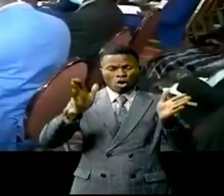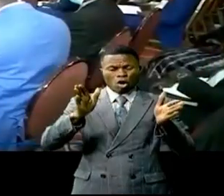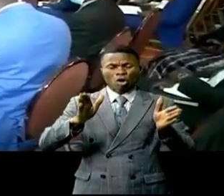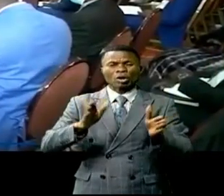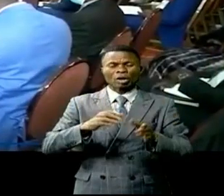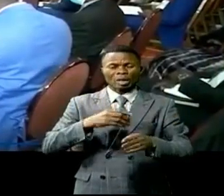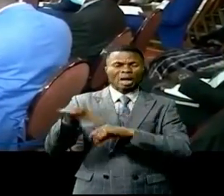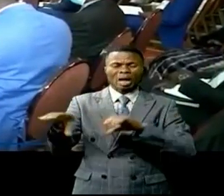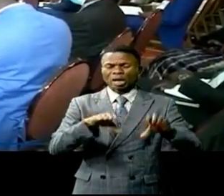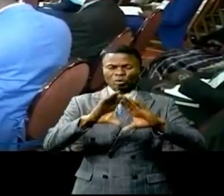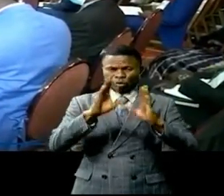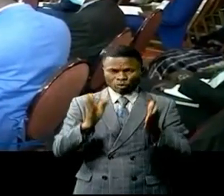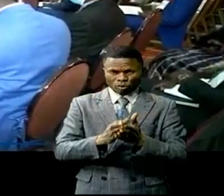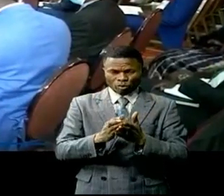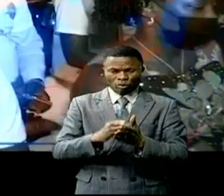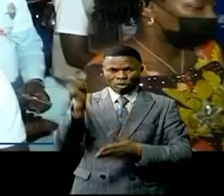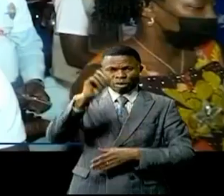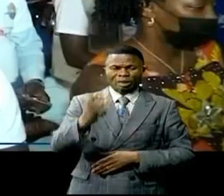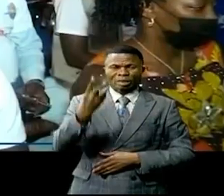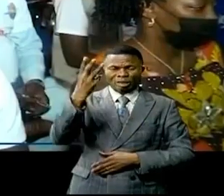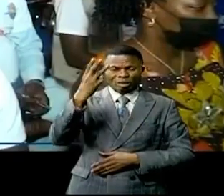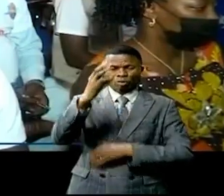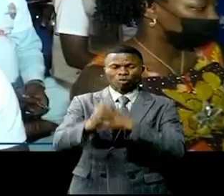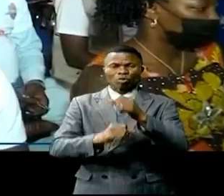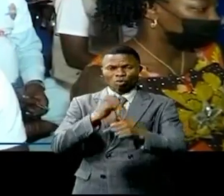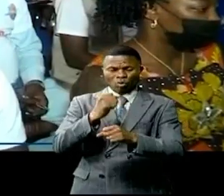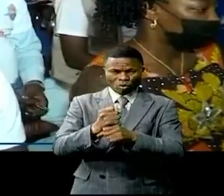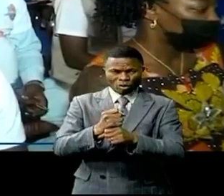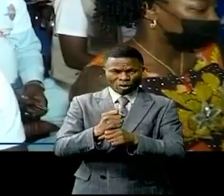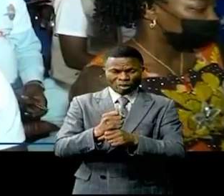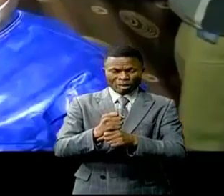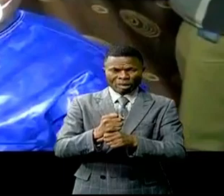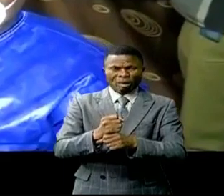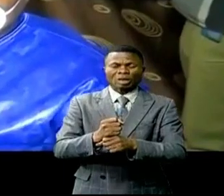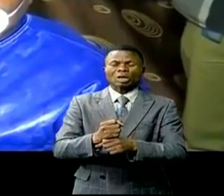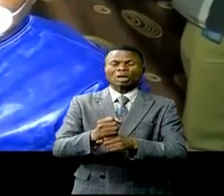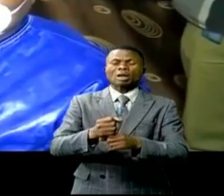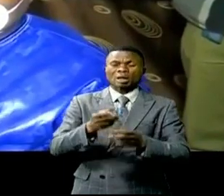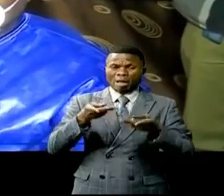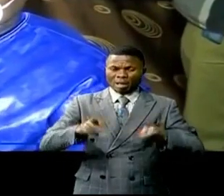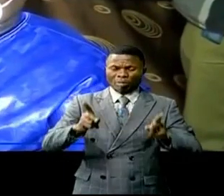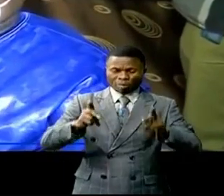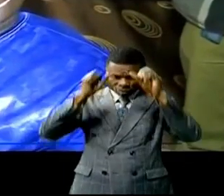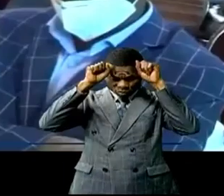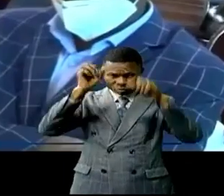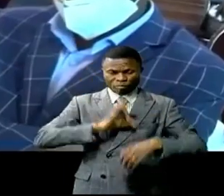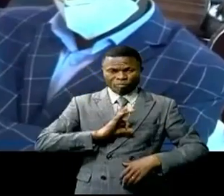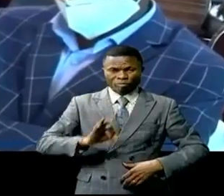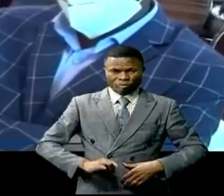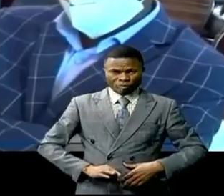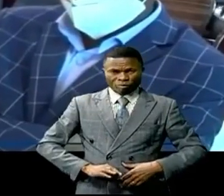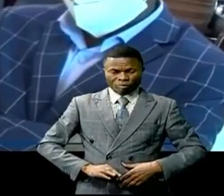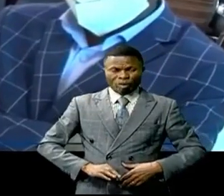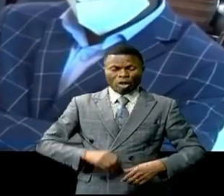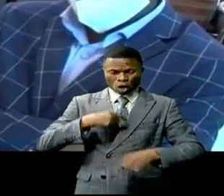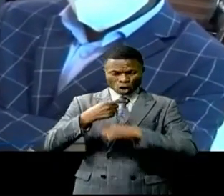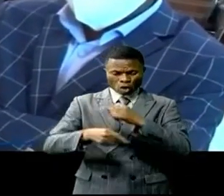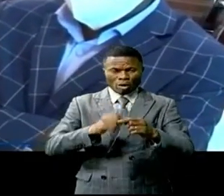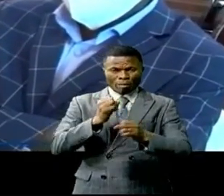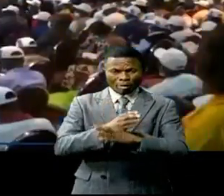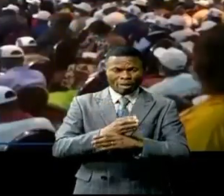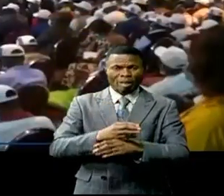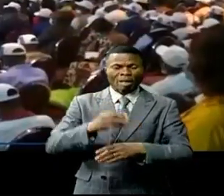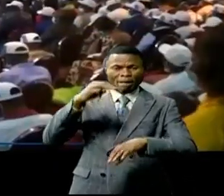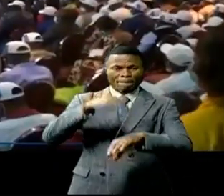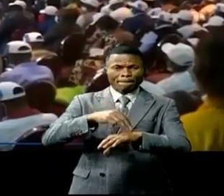des activités de cette 33e édition placée sous le haut patronage du chef de l'État, président de la République, vient d'avoir lieu à Matadi, dans